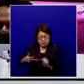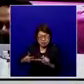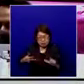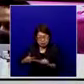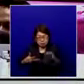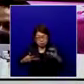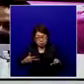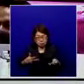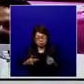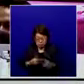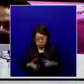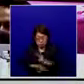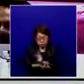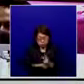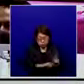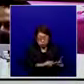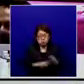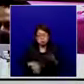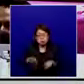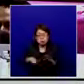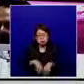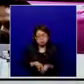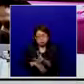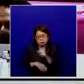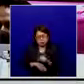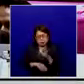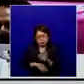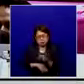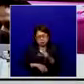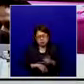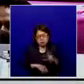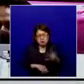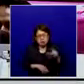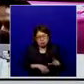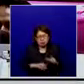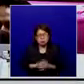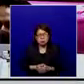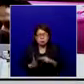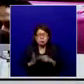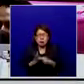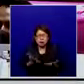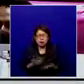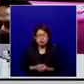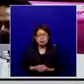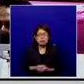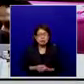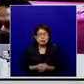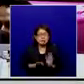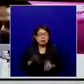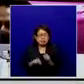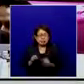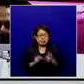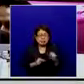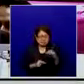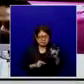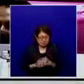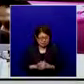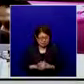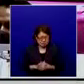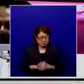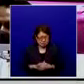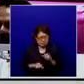อ่ะมีตั้ง 3.9 ล้านล้านแปลว่าอะไรครับยังไม่ถึง 10% เขาเรียก